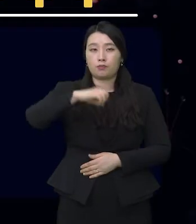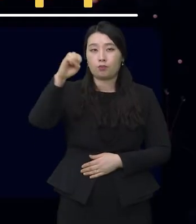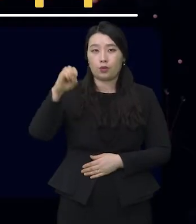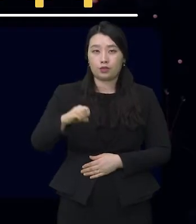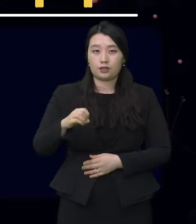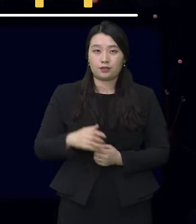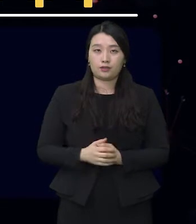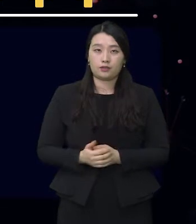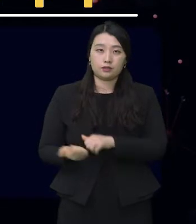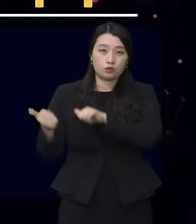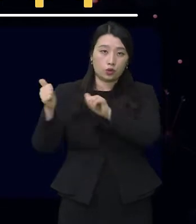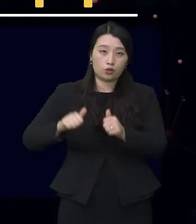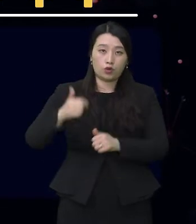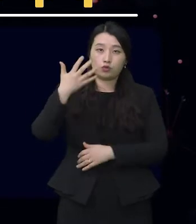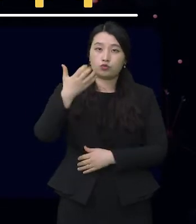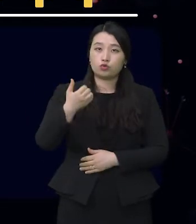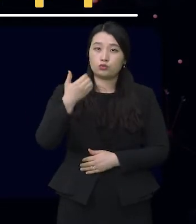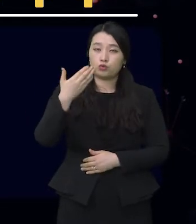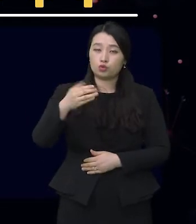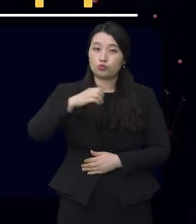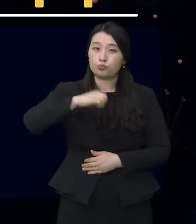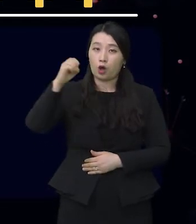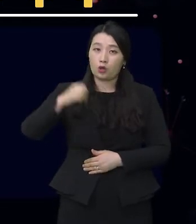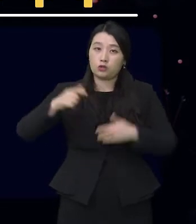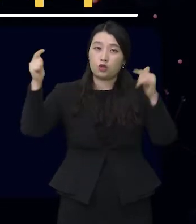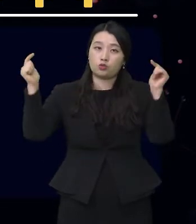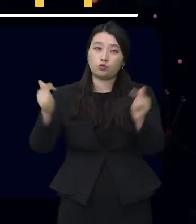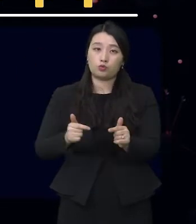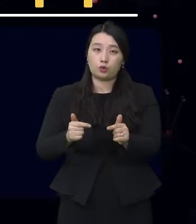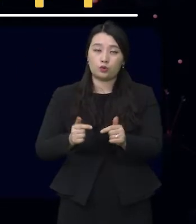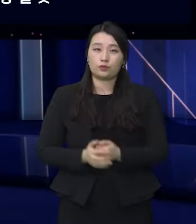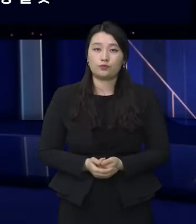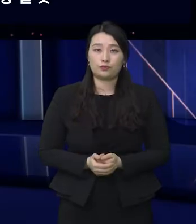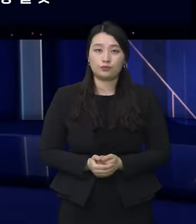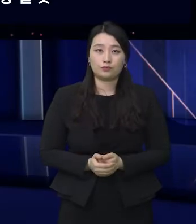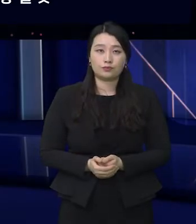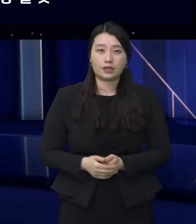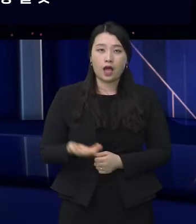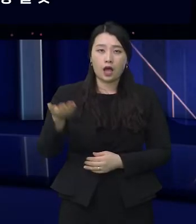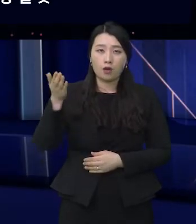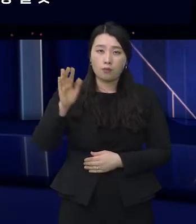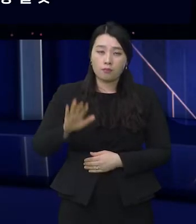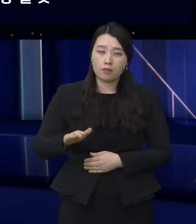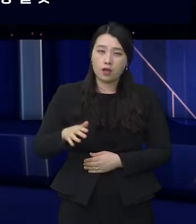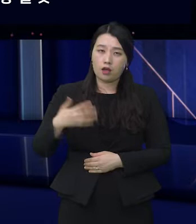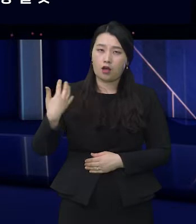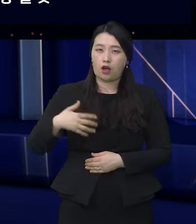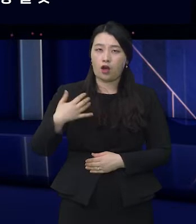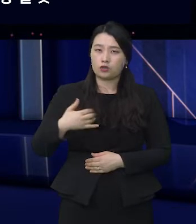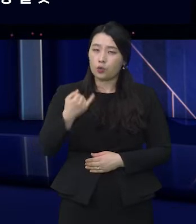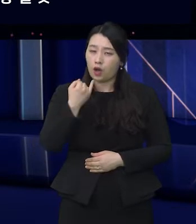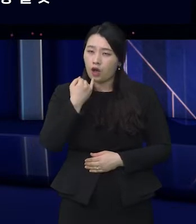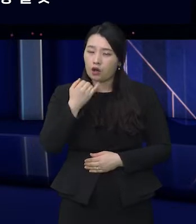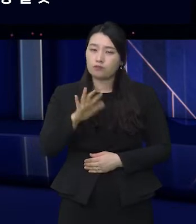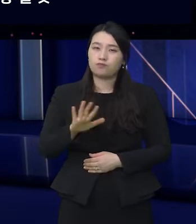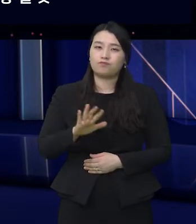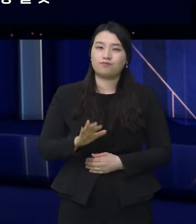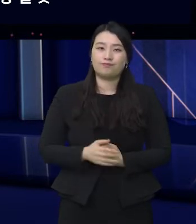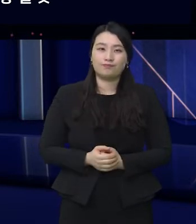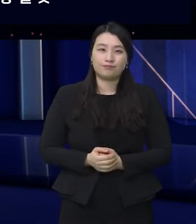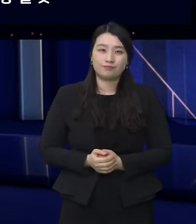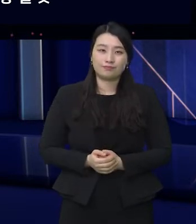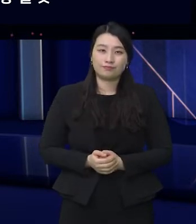사망 위험은 99% 나 감소했습니다 그러나 아직 방심하게 는 이런 상황입니다